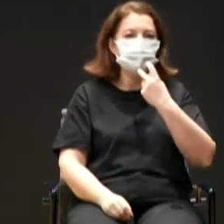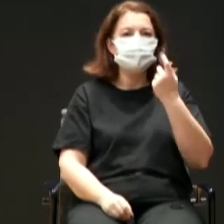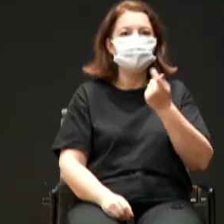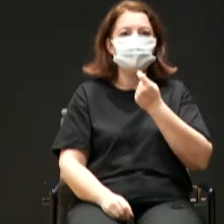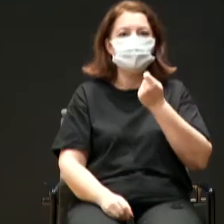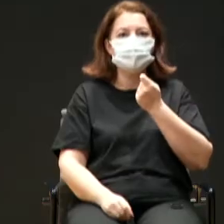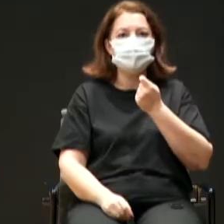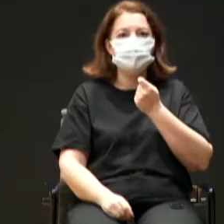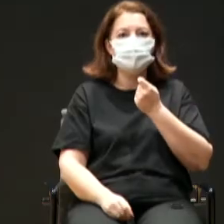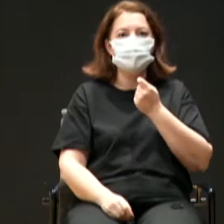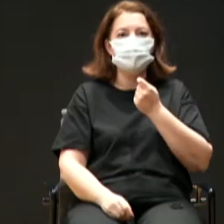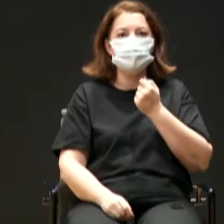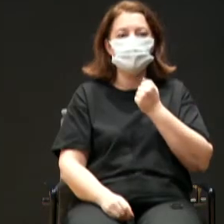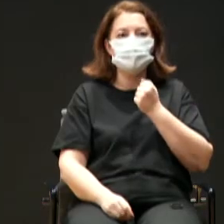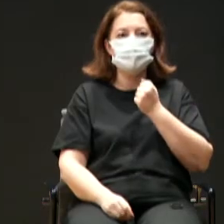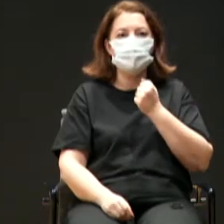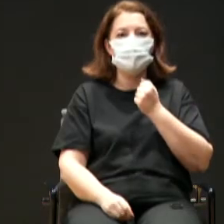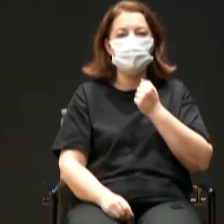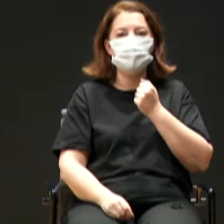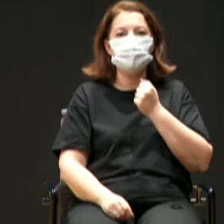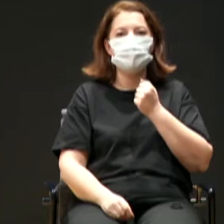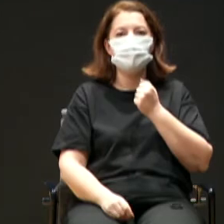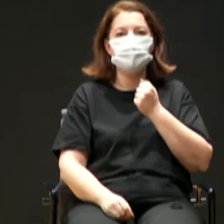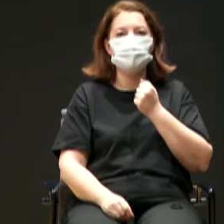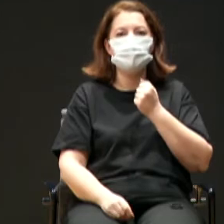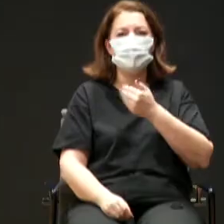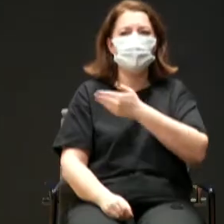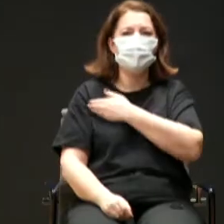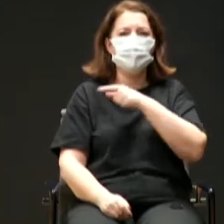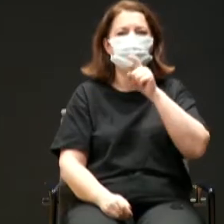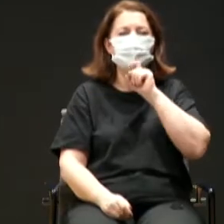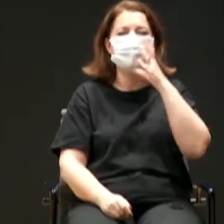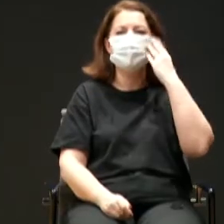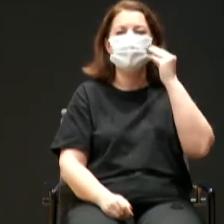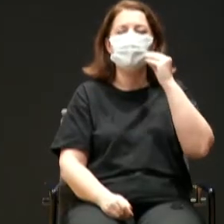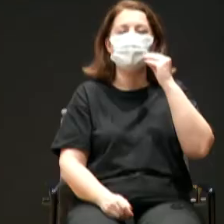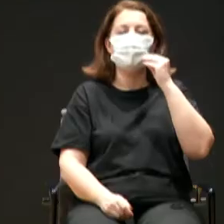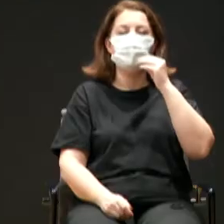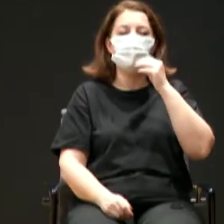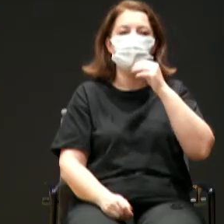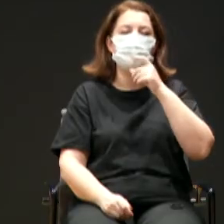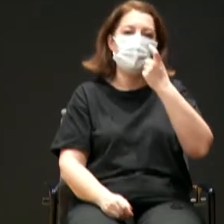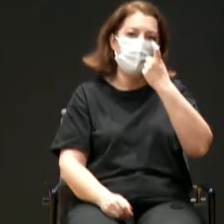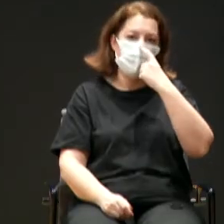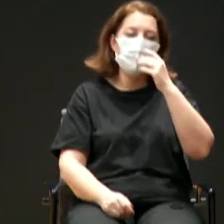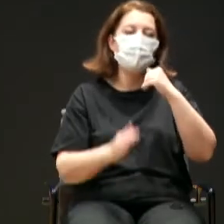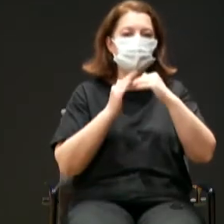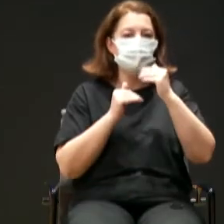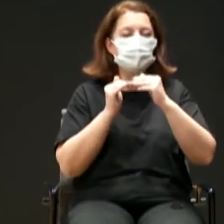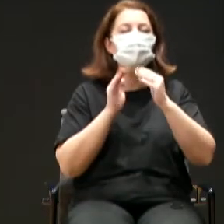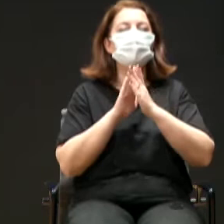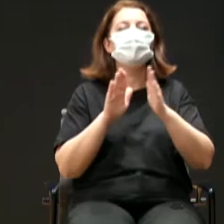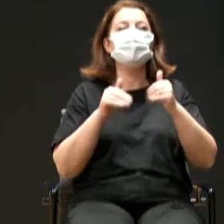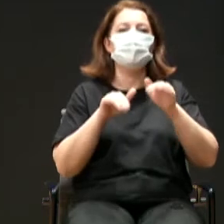ince işlerle alakalı söylüyorum. Ben yani de bunu... vatandaşlarımız yanlış tamam. bilgiye sahip olmasın diye söyledim. Hayır, kaba Buyurun. İnşaatı daha bitmedi, devam evet. ediyor. Evet,